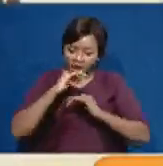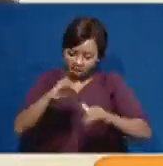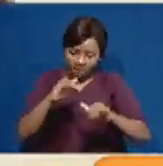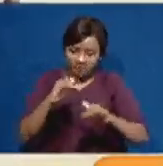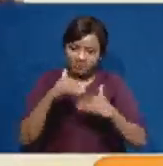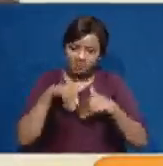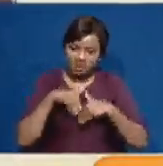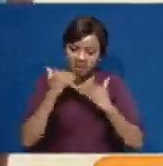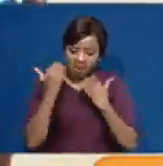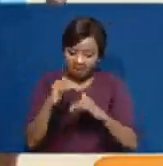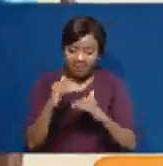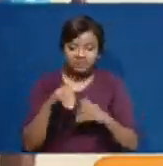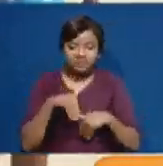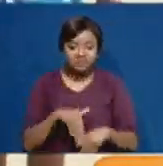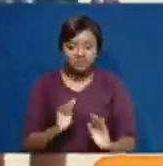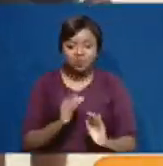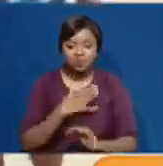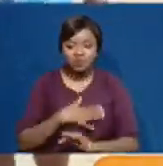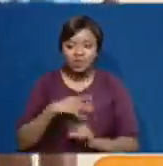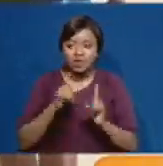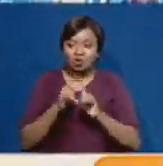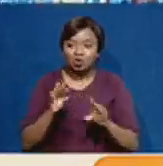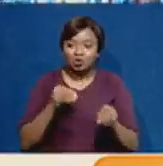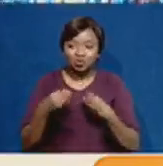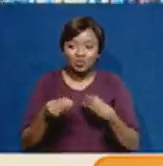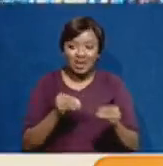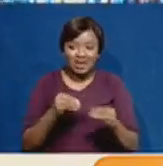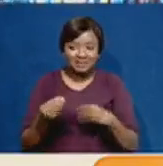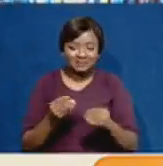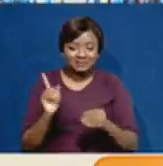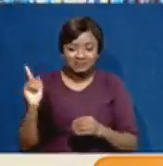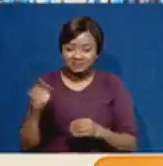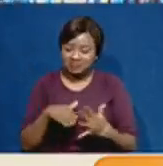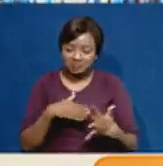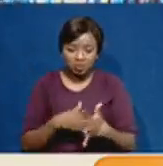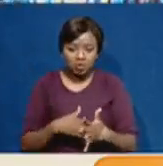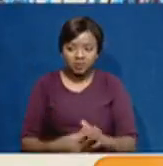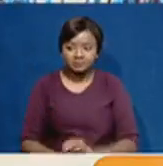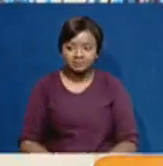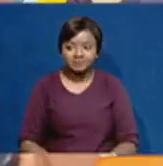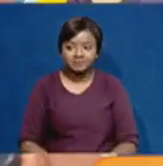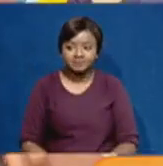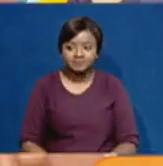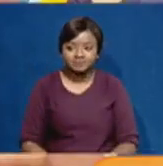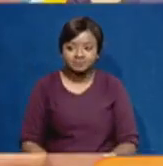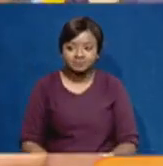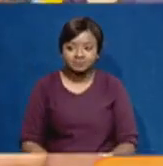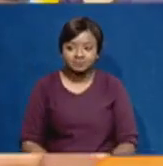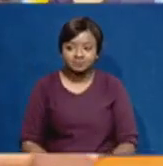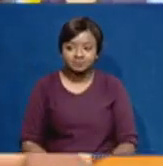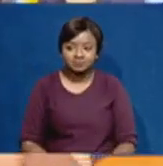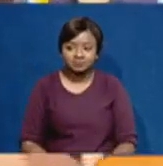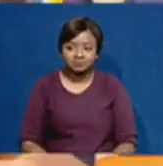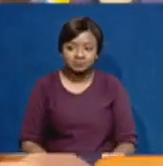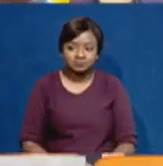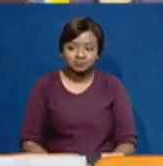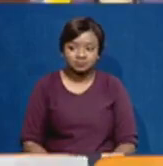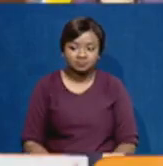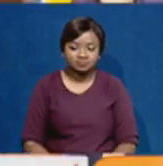hiyo. Aidha, matumizi ya plastiki katika fuo za bahari umepigwa marufuku. Kwa sababu ya uchafu